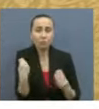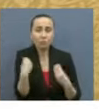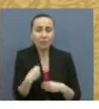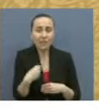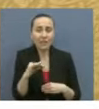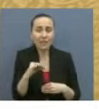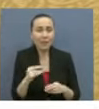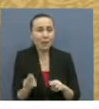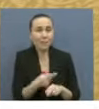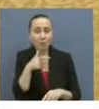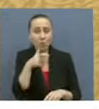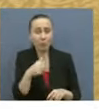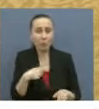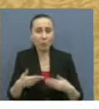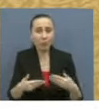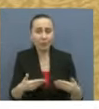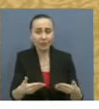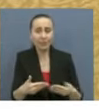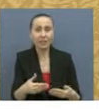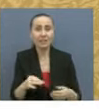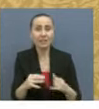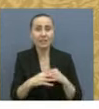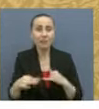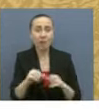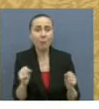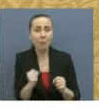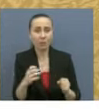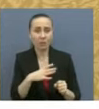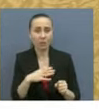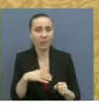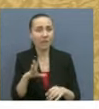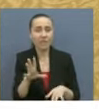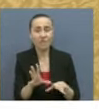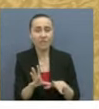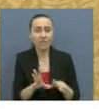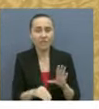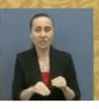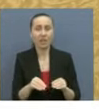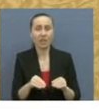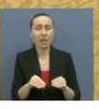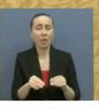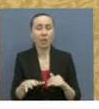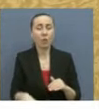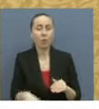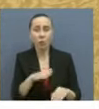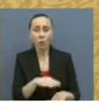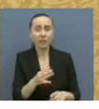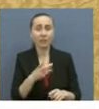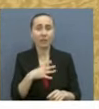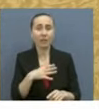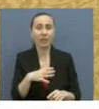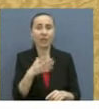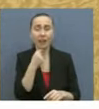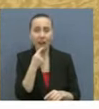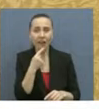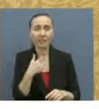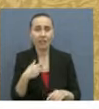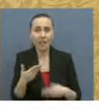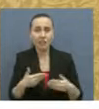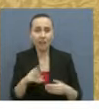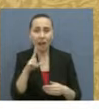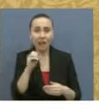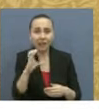босиком прибежала. Уже земля мерзлая была. Я прибежала, все ножки поколола, красные ноги. Я забежала в класс.